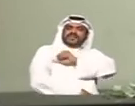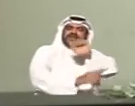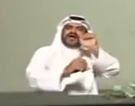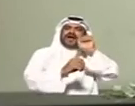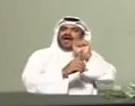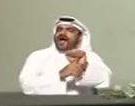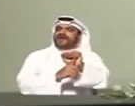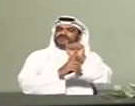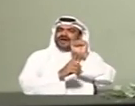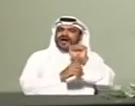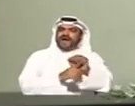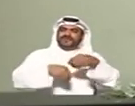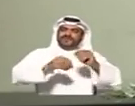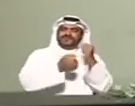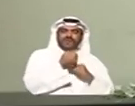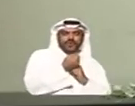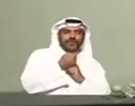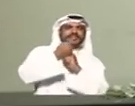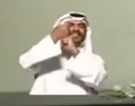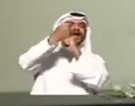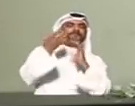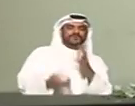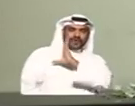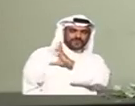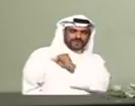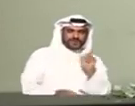كنوع من دعم القضية الفلسطينية والتعاون المشترك مع الأسر الفلسطينية.